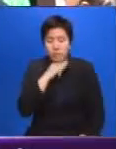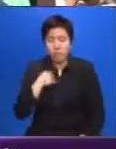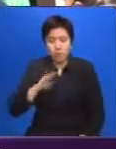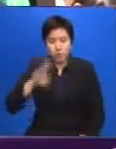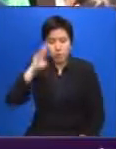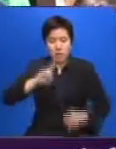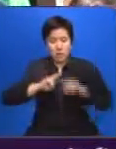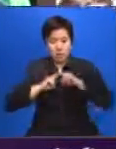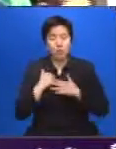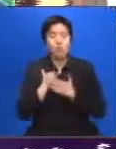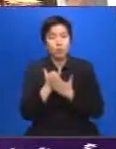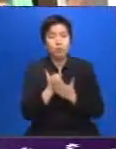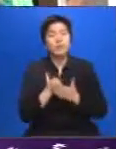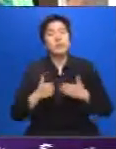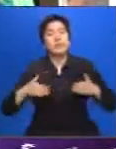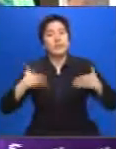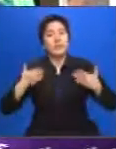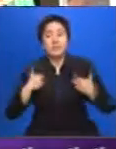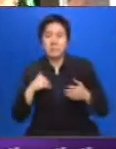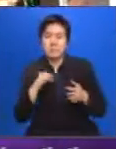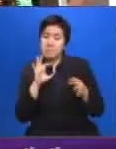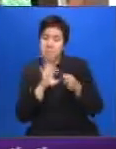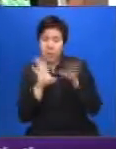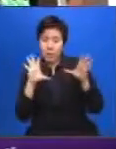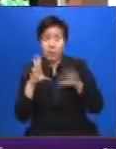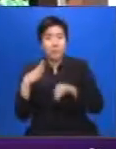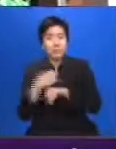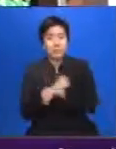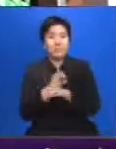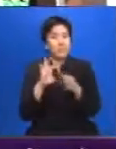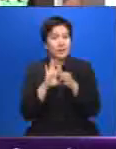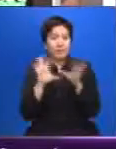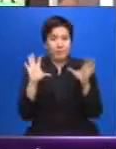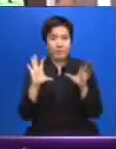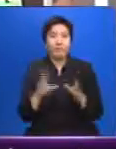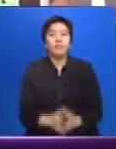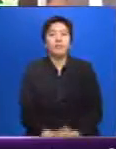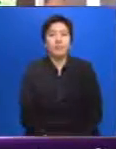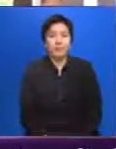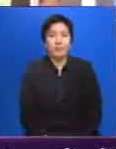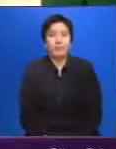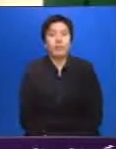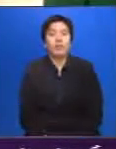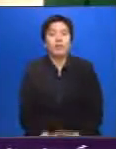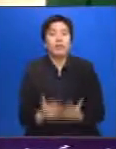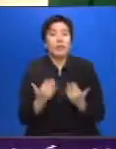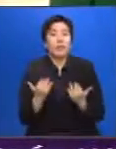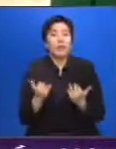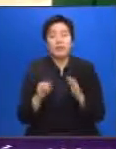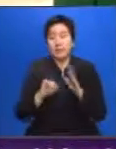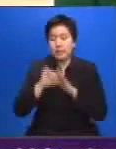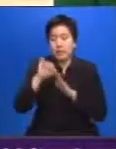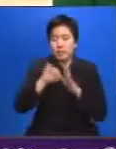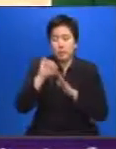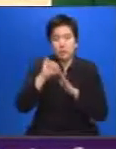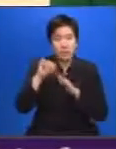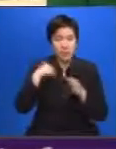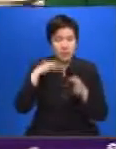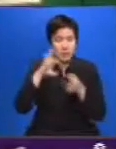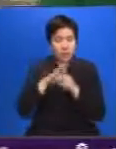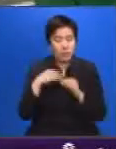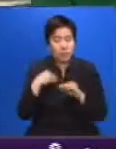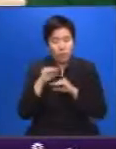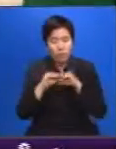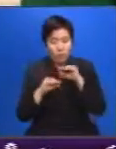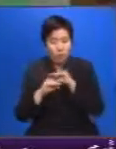ชนเราช่วยได้เราก็ยินดีครับตัวที่ไม่เกี่ยวข้องกับการเมืองนะครับ เบื้องต้นจังหวัดเชียงใหม่มีชาวนาที่เข้าร่วมในโครง